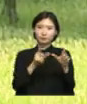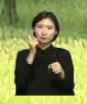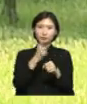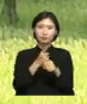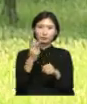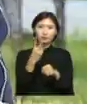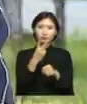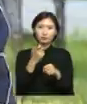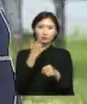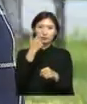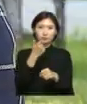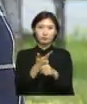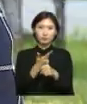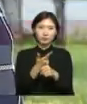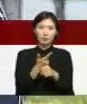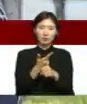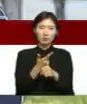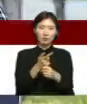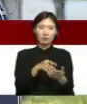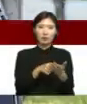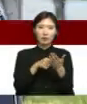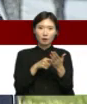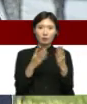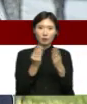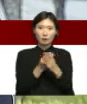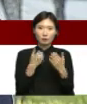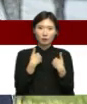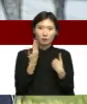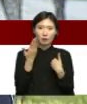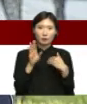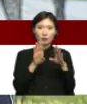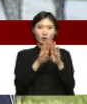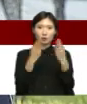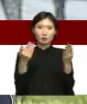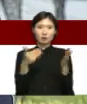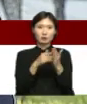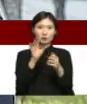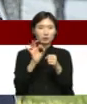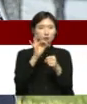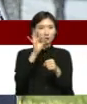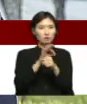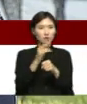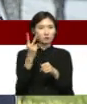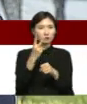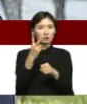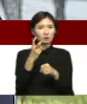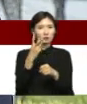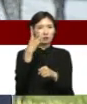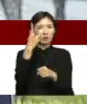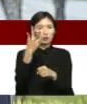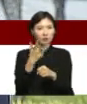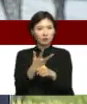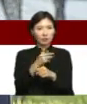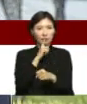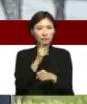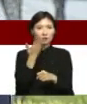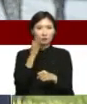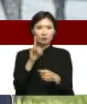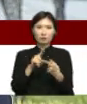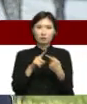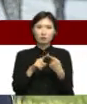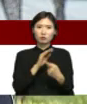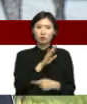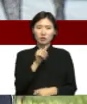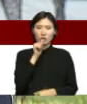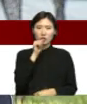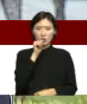2016년 뒤에다가 나왔어야 됩니다 개통 까지를 10년 잡아서 뭐 2028년 이라 그러는데 그 부분에 저희들이